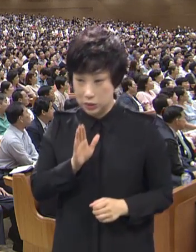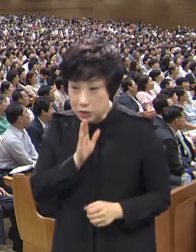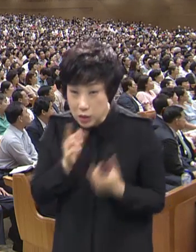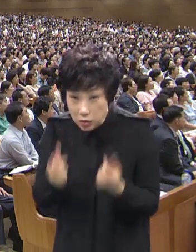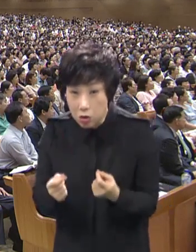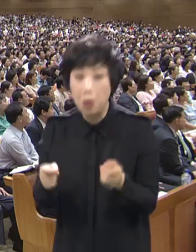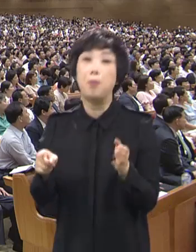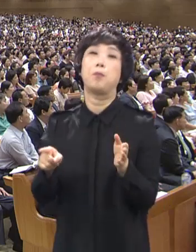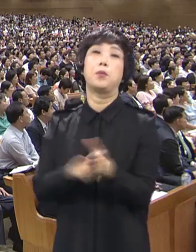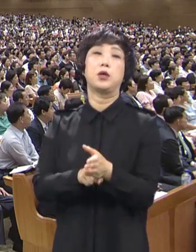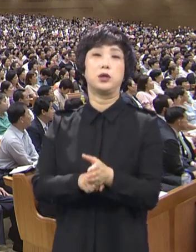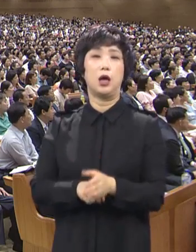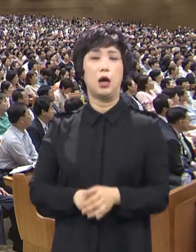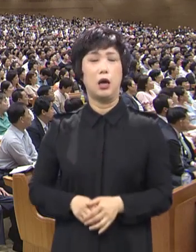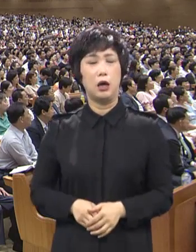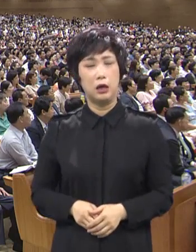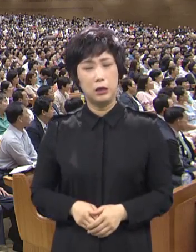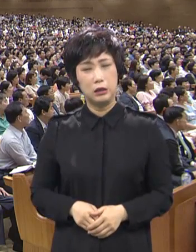참말처럼 믿는다.